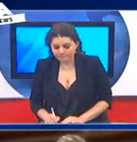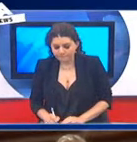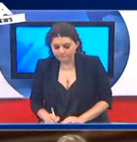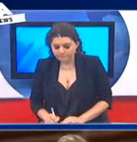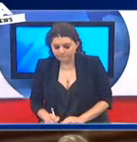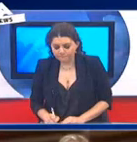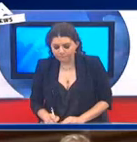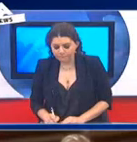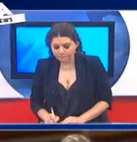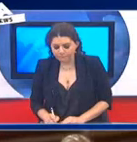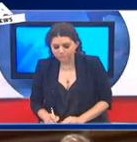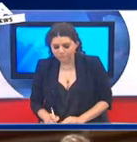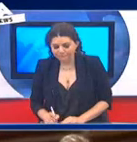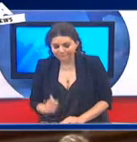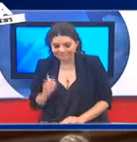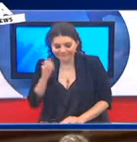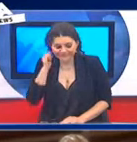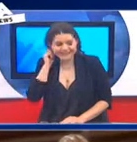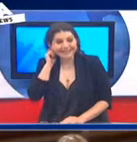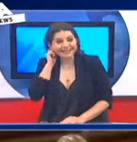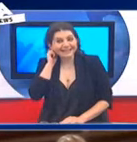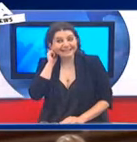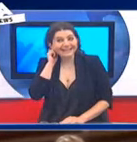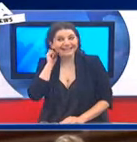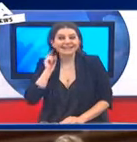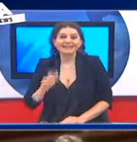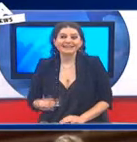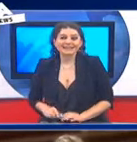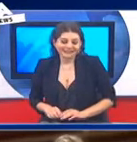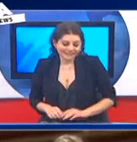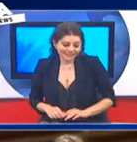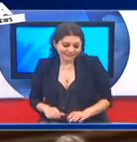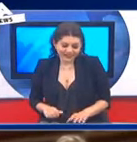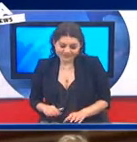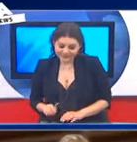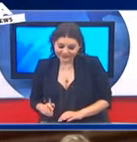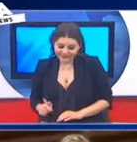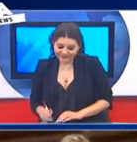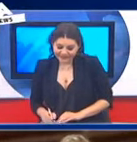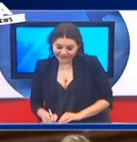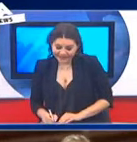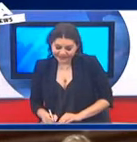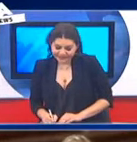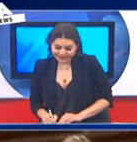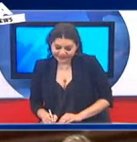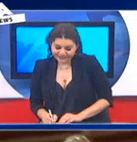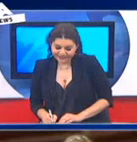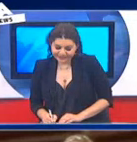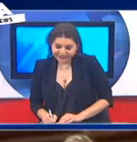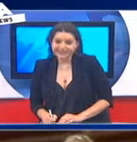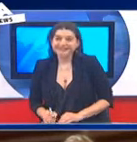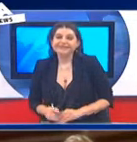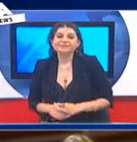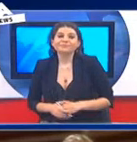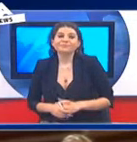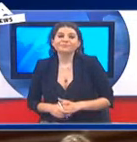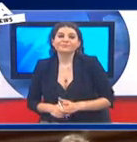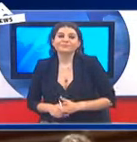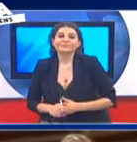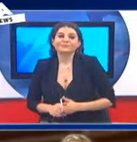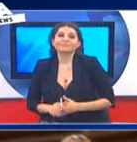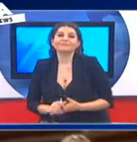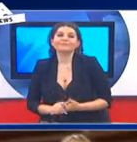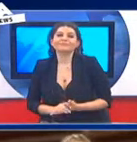κοινωνιολογία κάνει τα παιδιά αριστερά, όπως έλεγε ο κύριος Άδωνης Γεωργιάδης. Δεν κοινωνιολογία. Οι